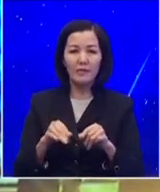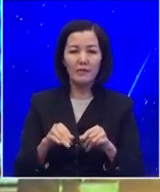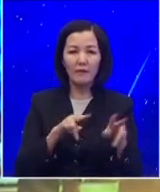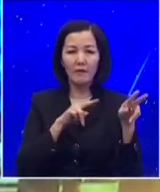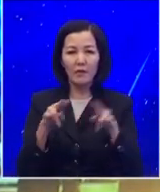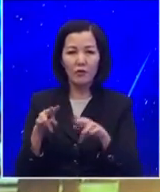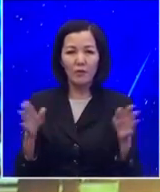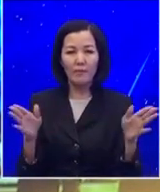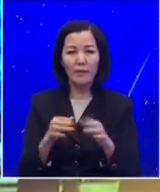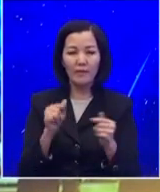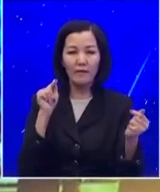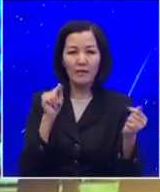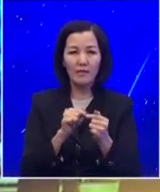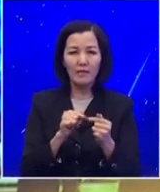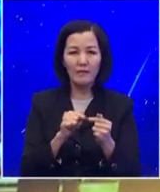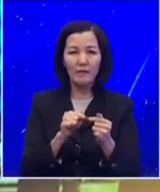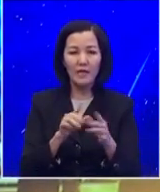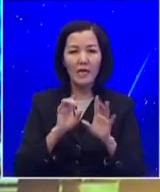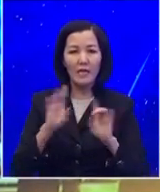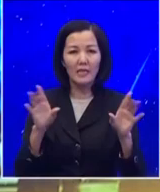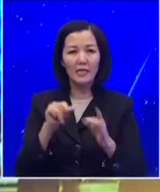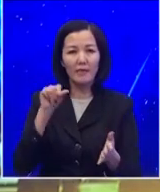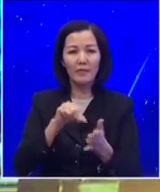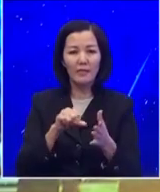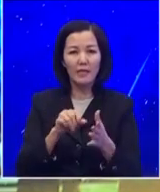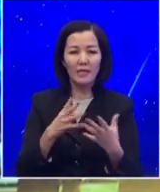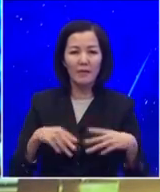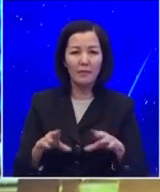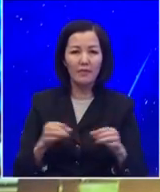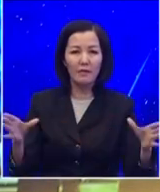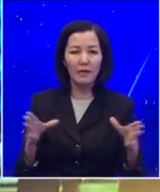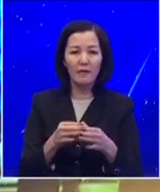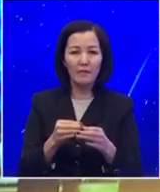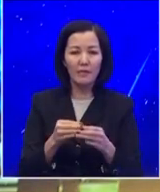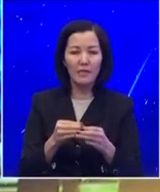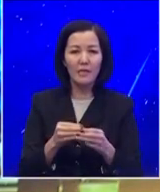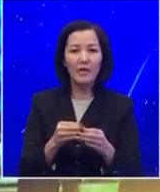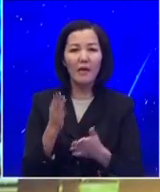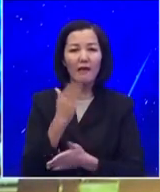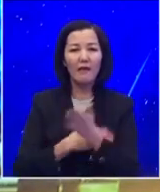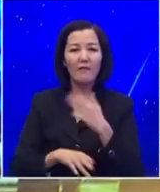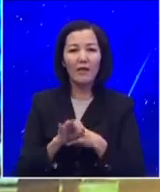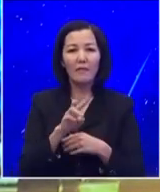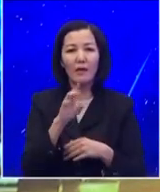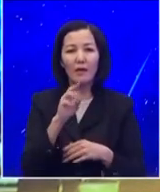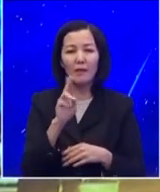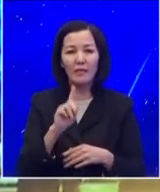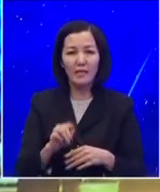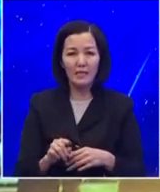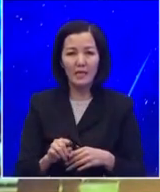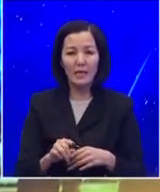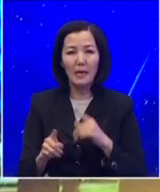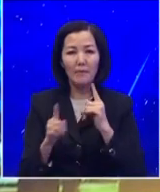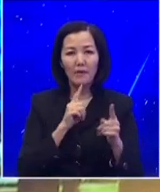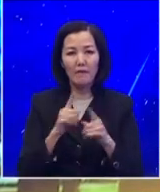общественного контроля по противодействию коррупции рассказал председатель общественного объединения инвалидов Мархабат Кейзет в ходе